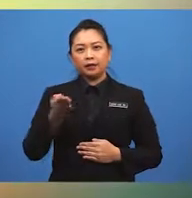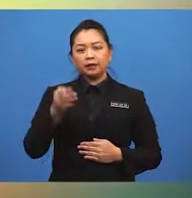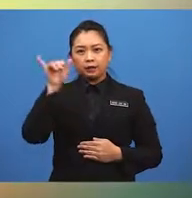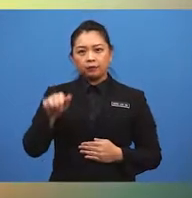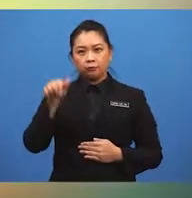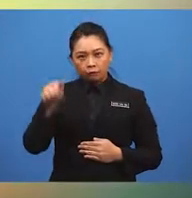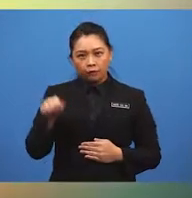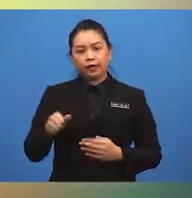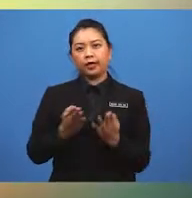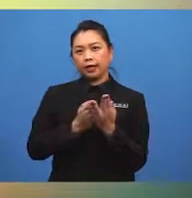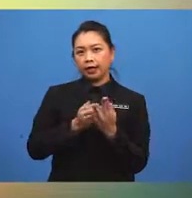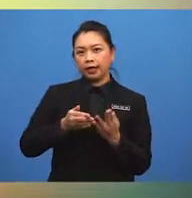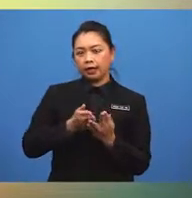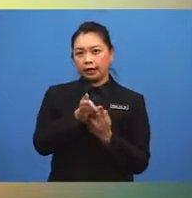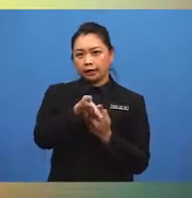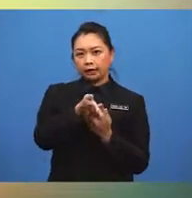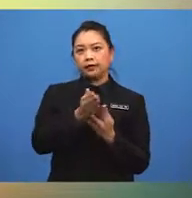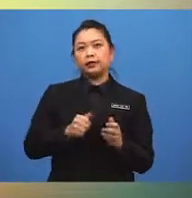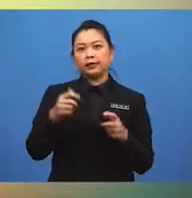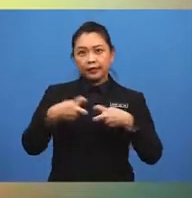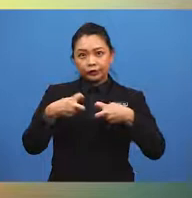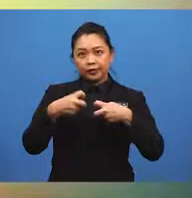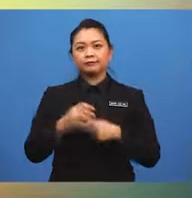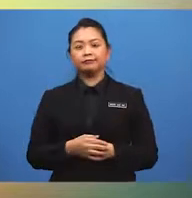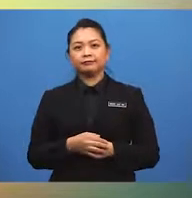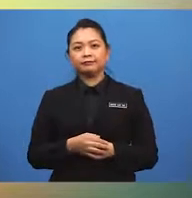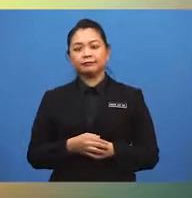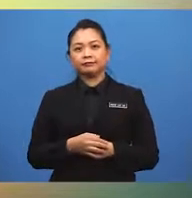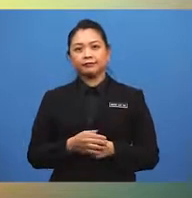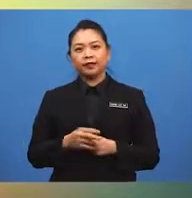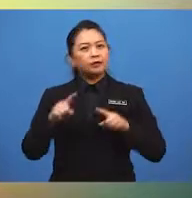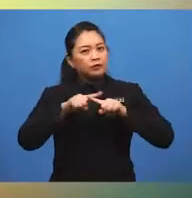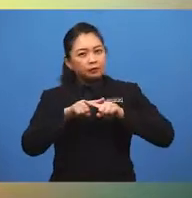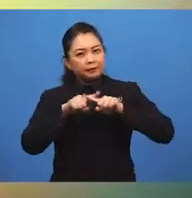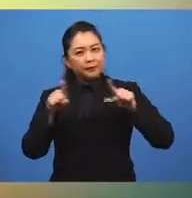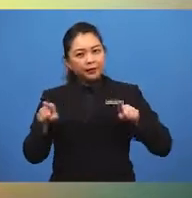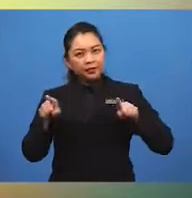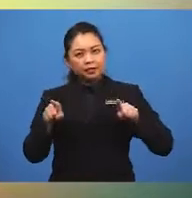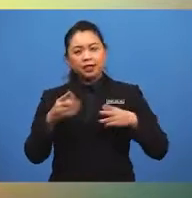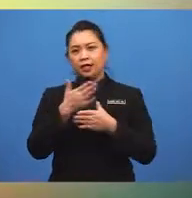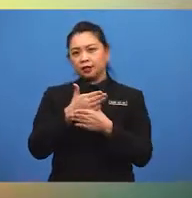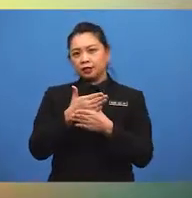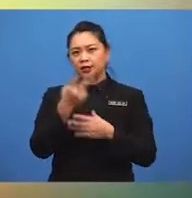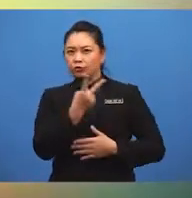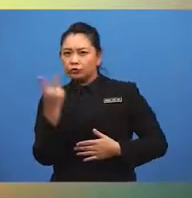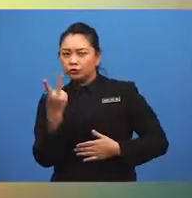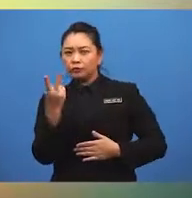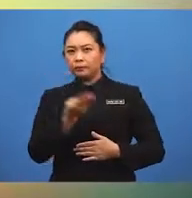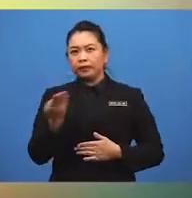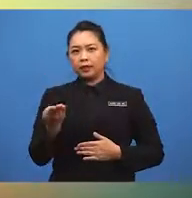dapat mengalirkan arus elektrik. Akan tetapi, di antara kedua bahan